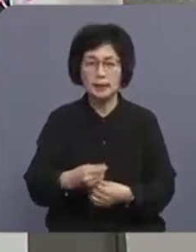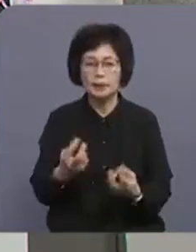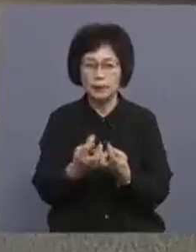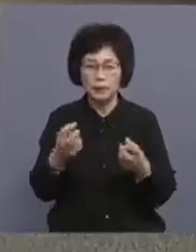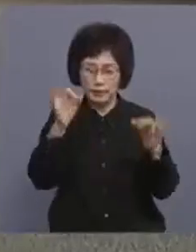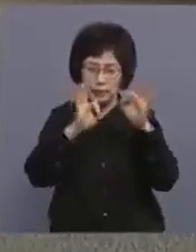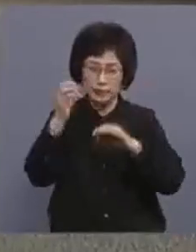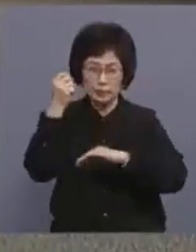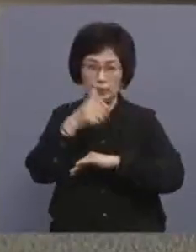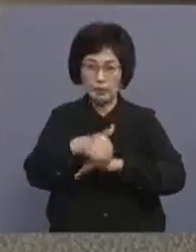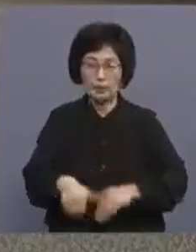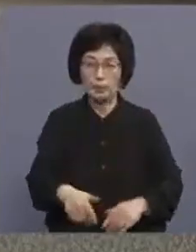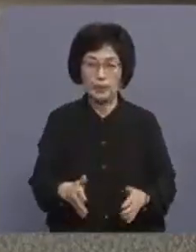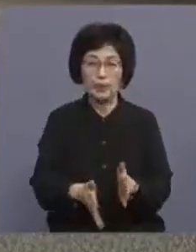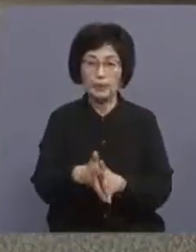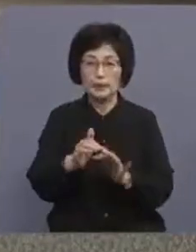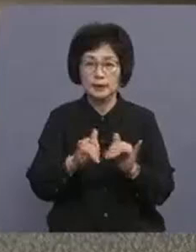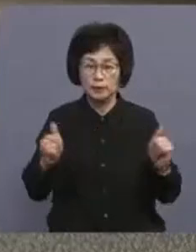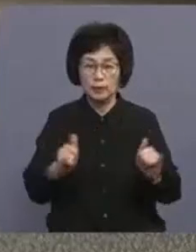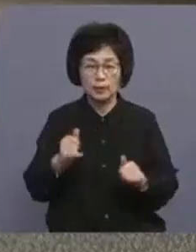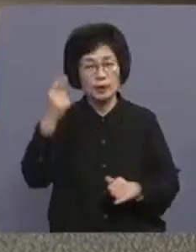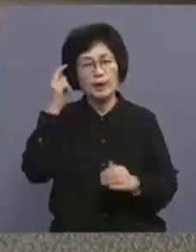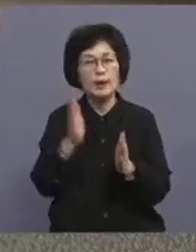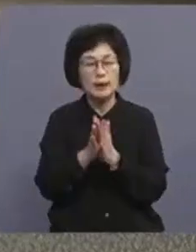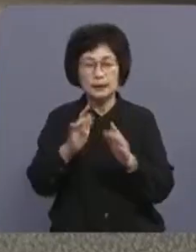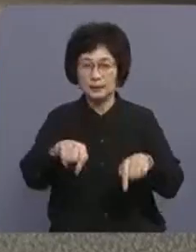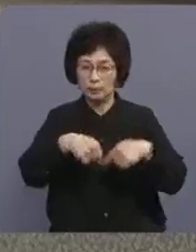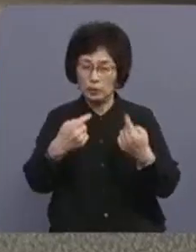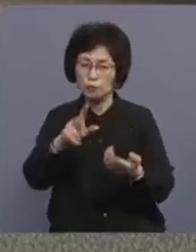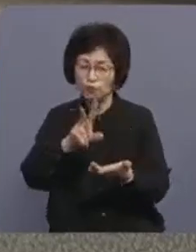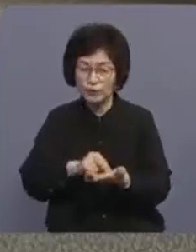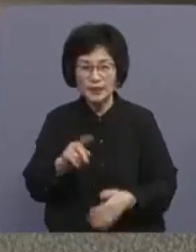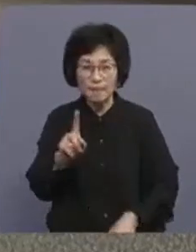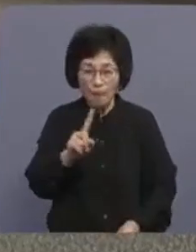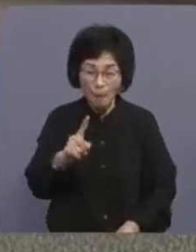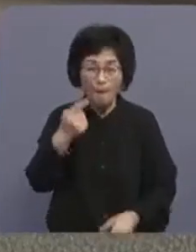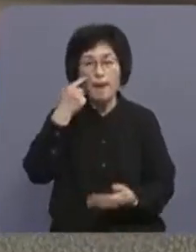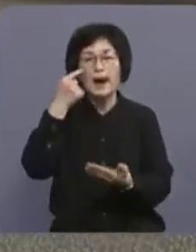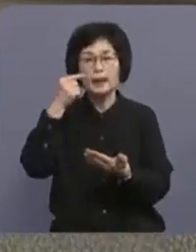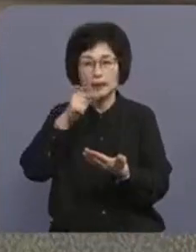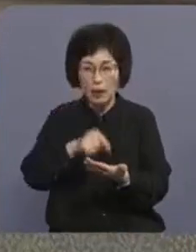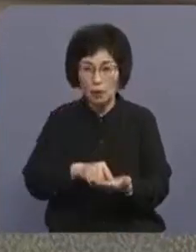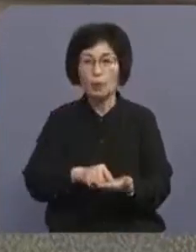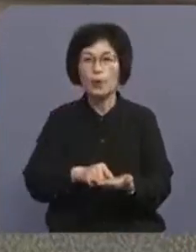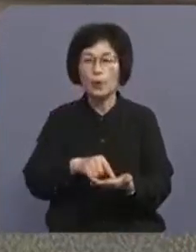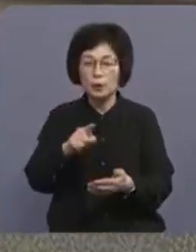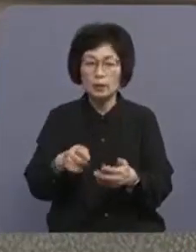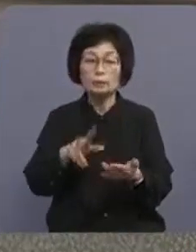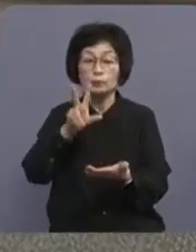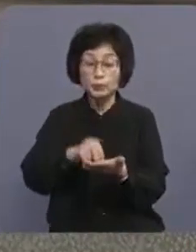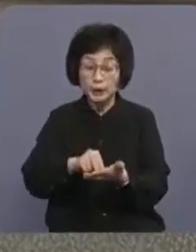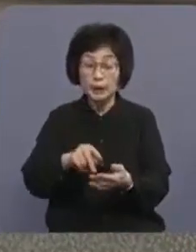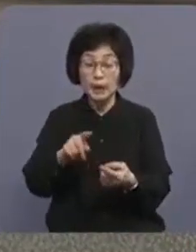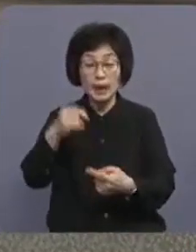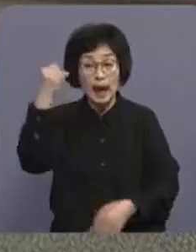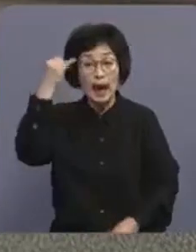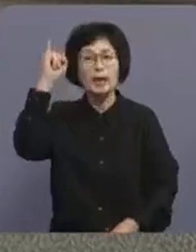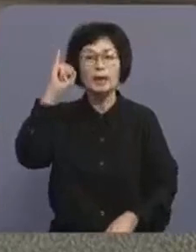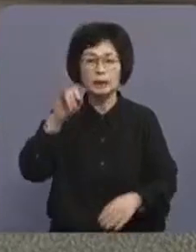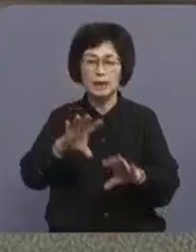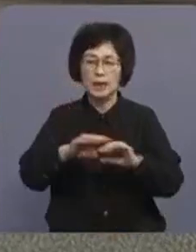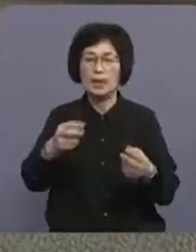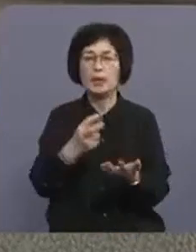했습니다. 시민이 자발적으로 참여해서 문제점을 발굴을 했으면 그 문제에 대한 아이디어라든지